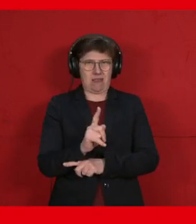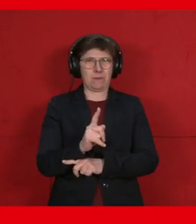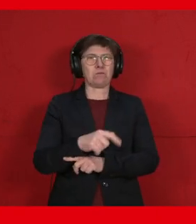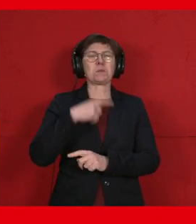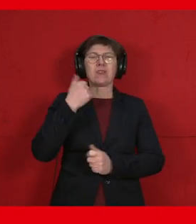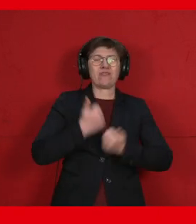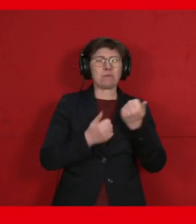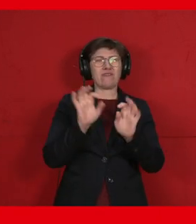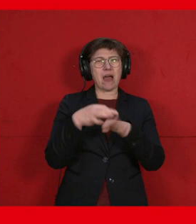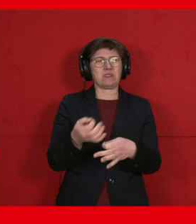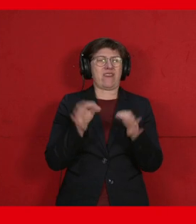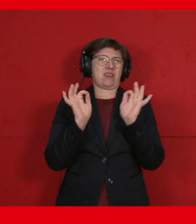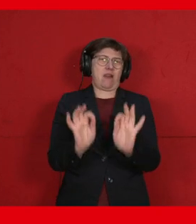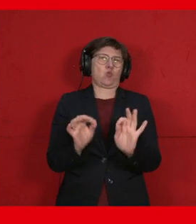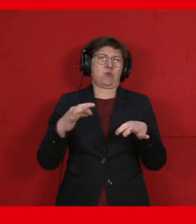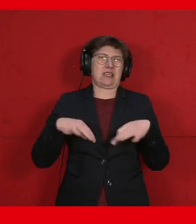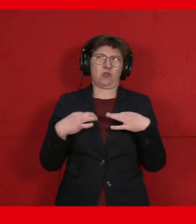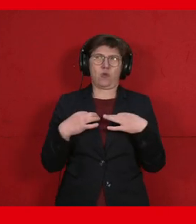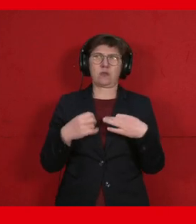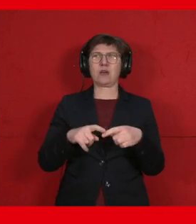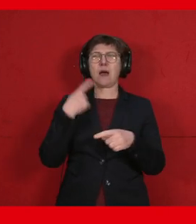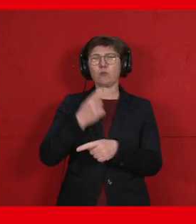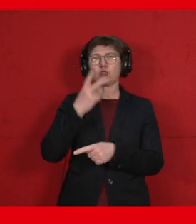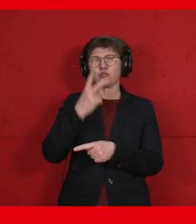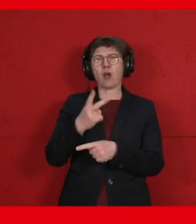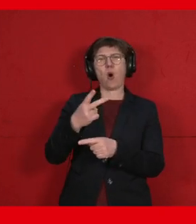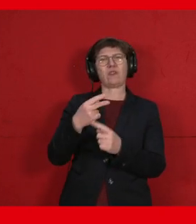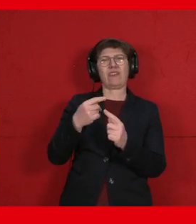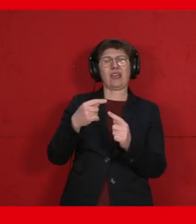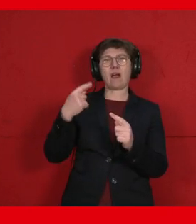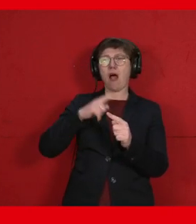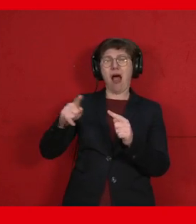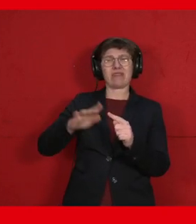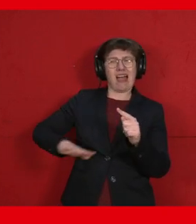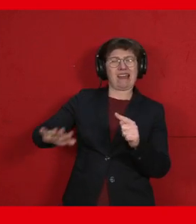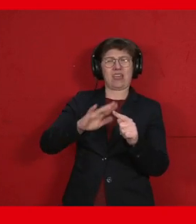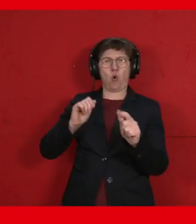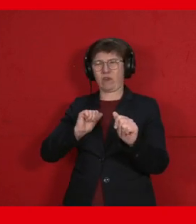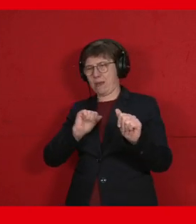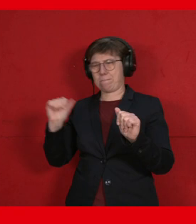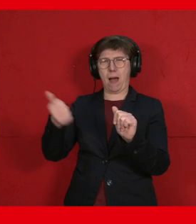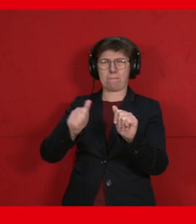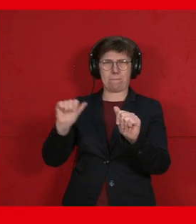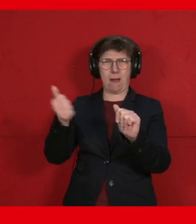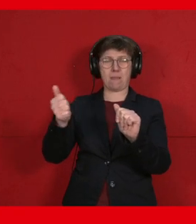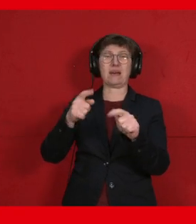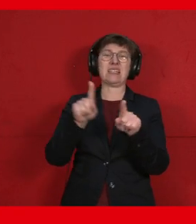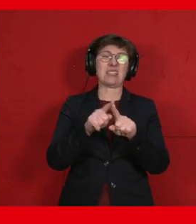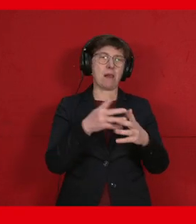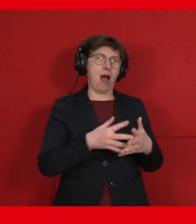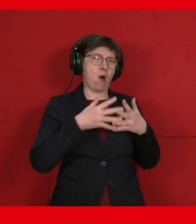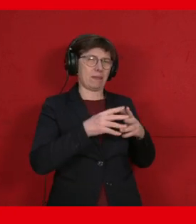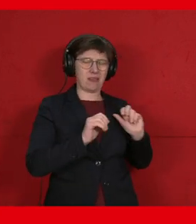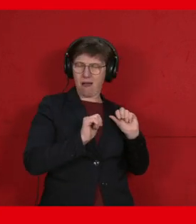sagt, Wettbewerbsfähigkeit ist gesund. Wir sollten nur immer wieder auch in den Rückspiegel gucken, das sind andere Regionen. Ich glaube, das Gleiche werden wir auch von Amerika